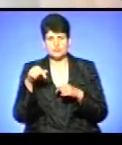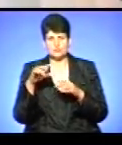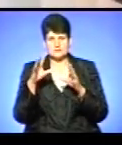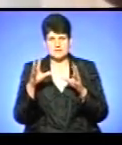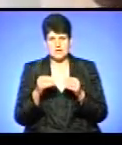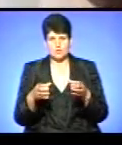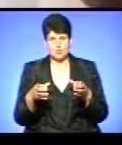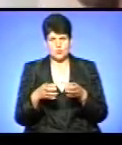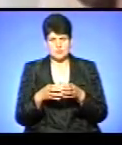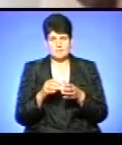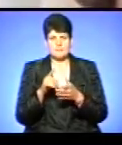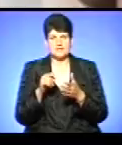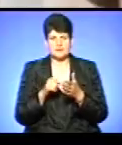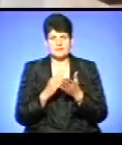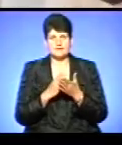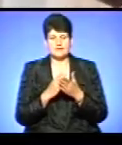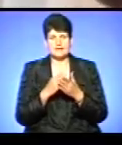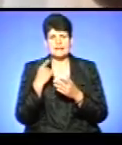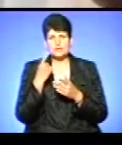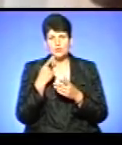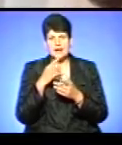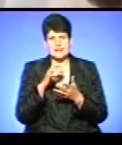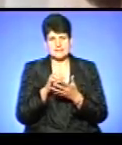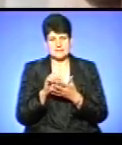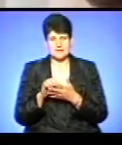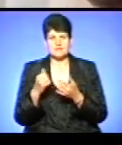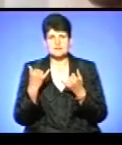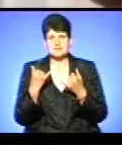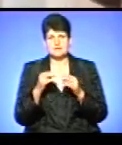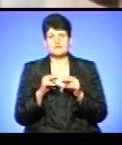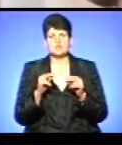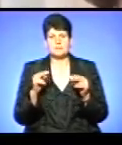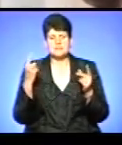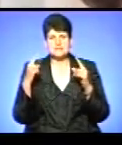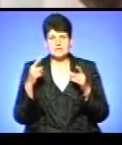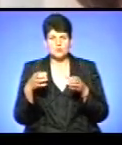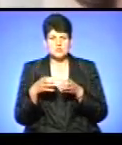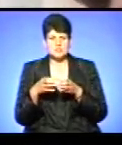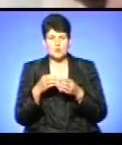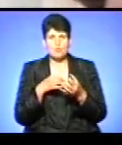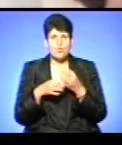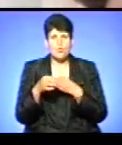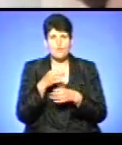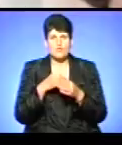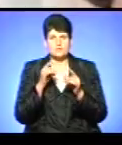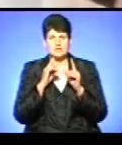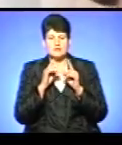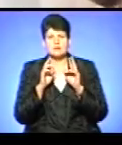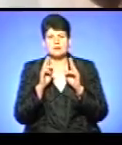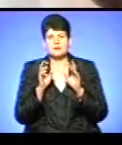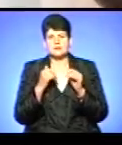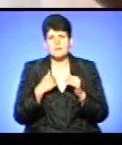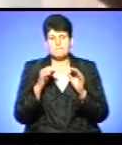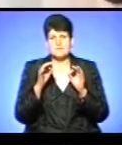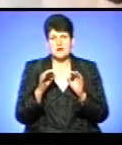загальному колективі. Питання стоїть індивідуальних занять. Це ми зараз з викладачами мистецького циклу обговорюємо на нарадах, як ми нам